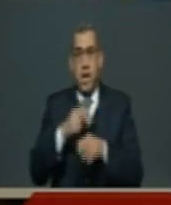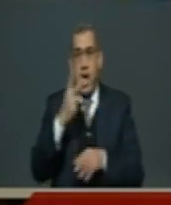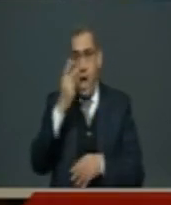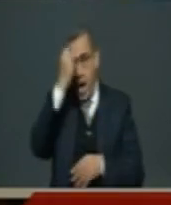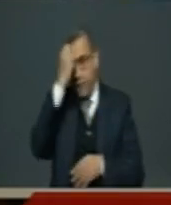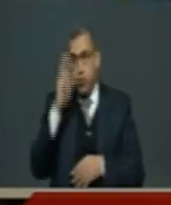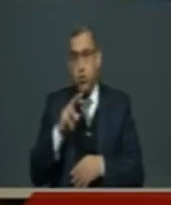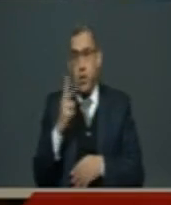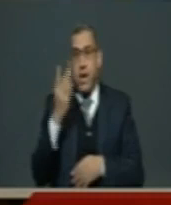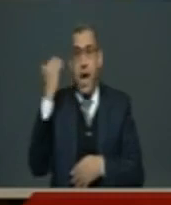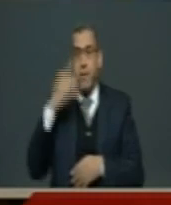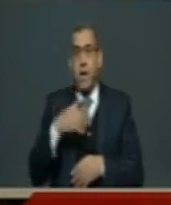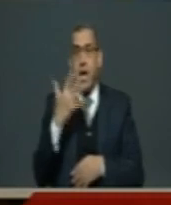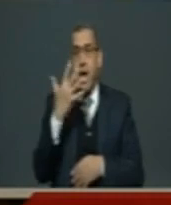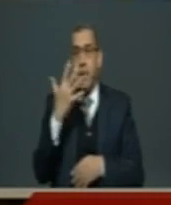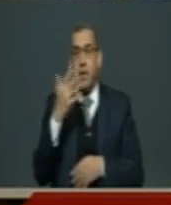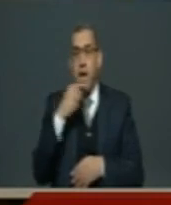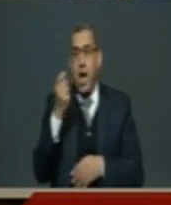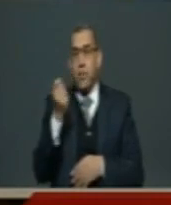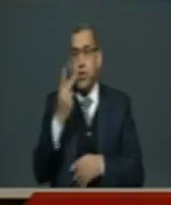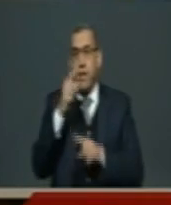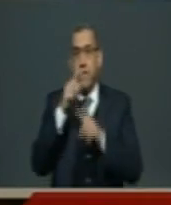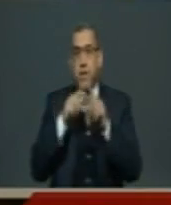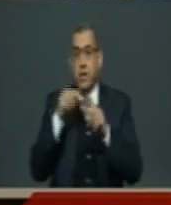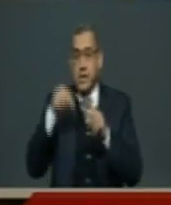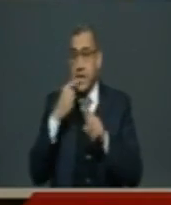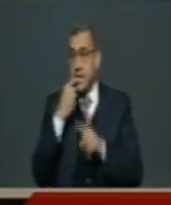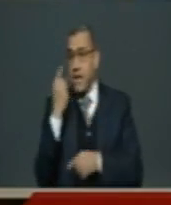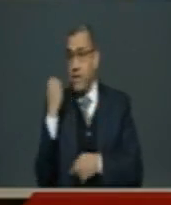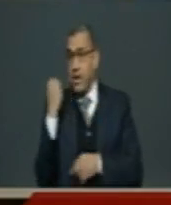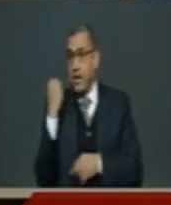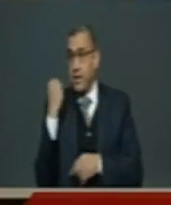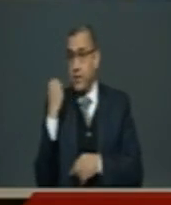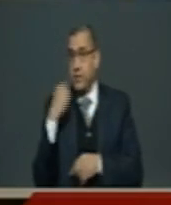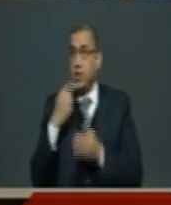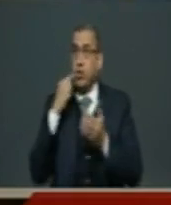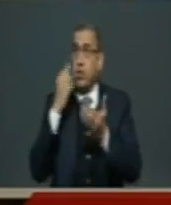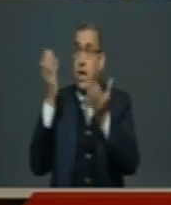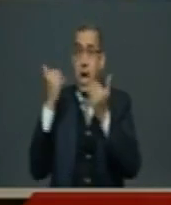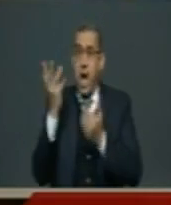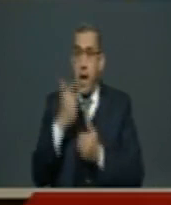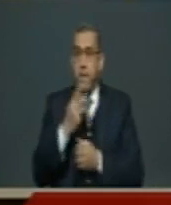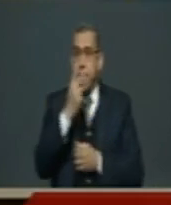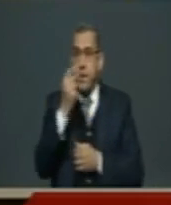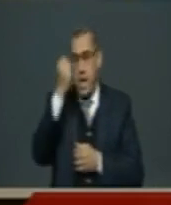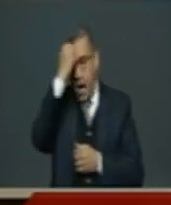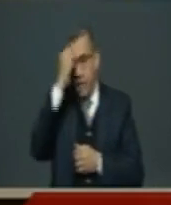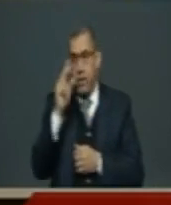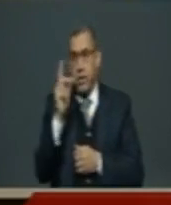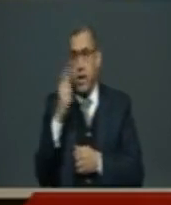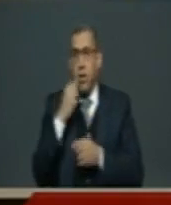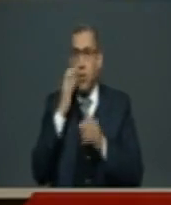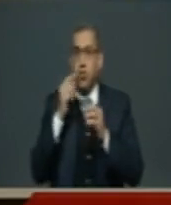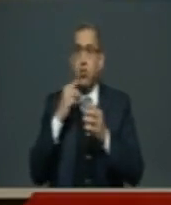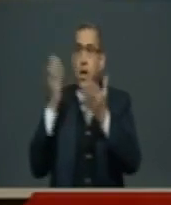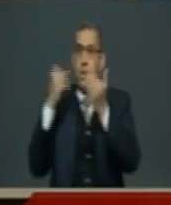2017 75%. السنة اللي فاتت احنا ما استوردناش الا 200 ألف طن خام حتى